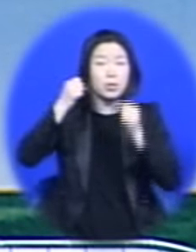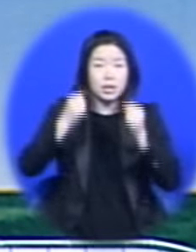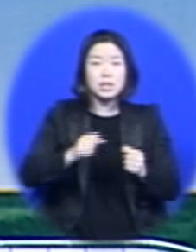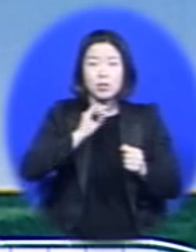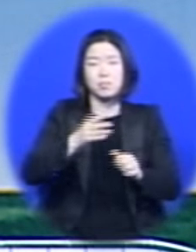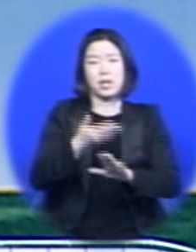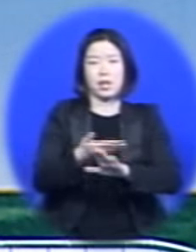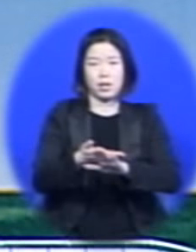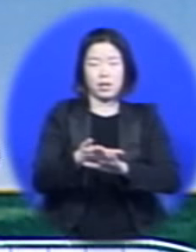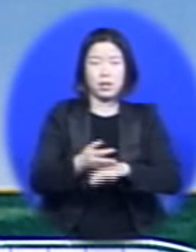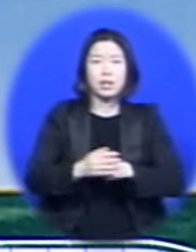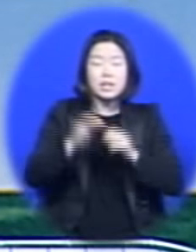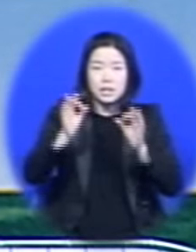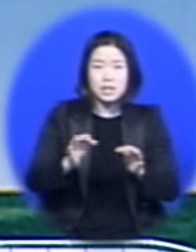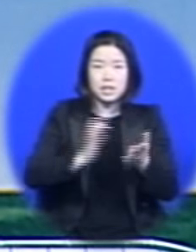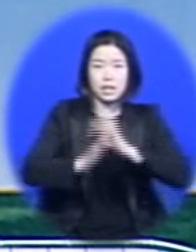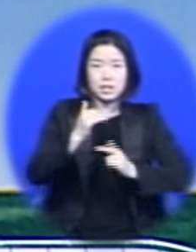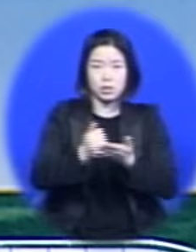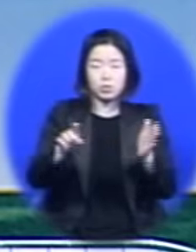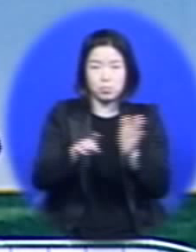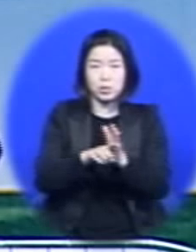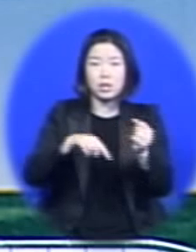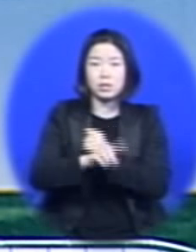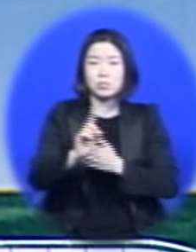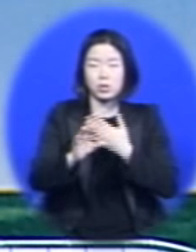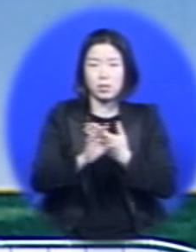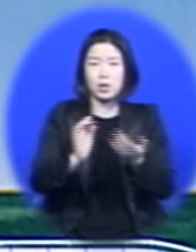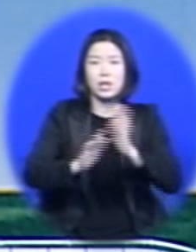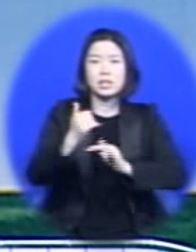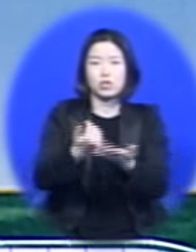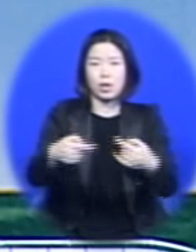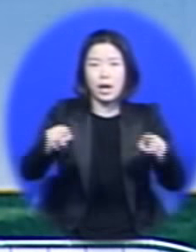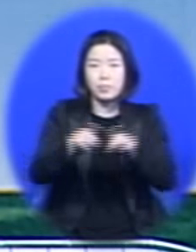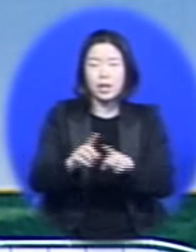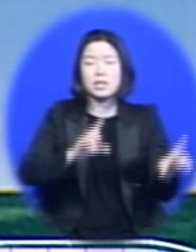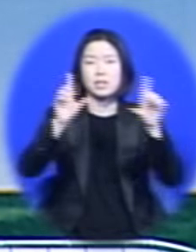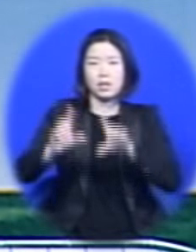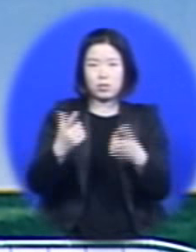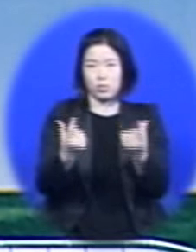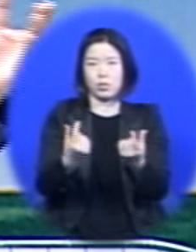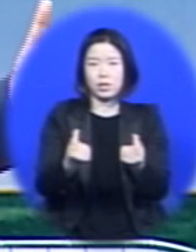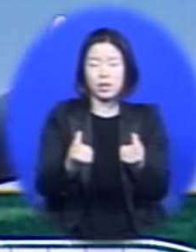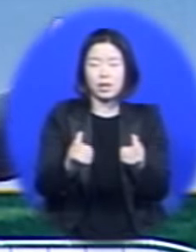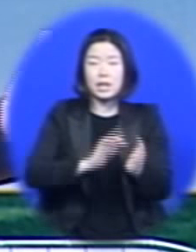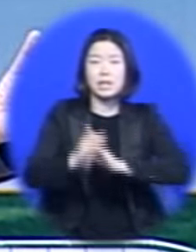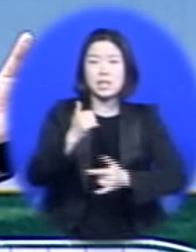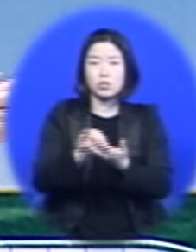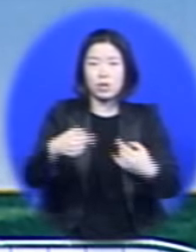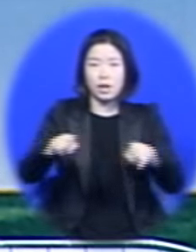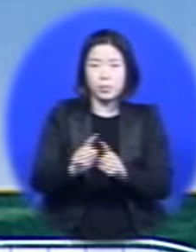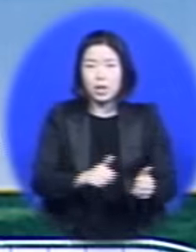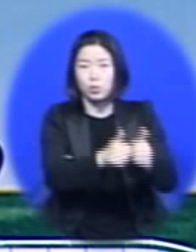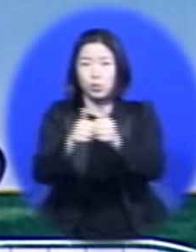뿐입니다. 이제 예수를 믿는다는 것은 예수님과 함께 사는 것입니다. 예수님과 함께 동행하며